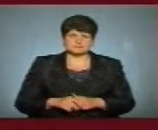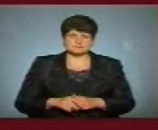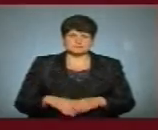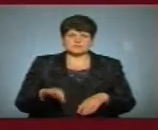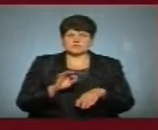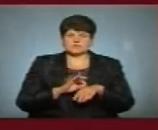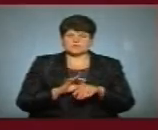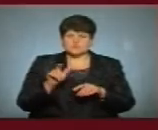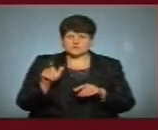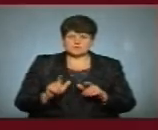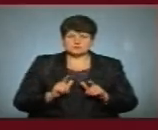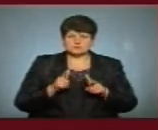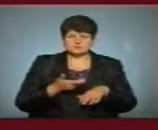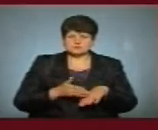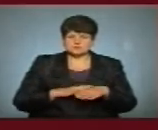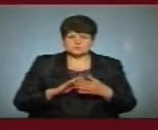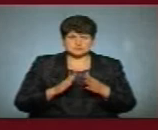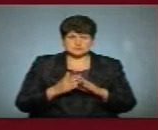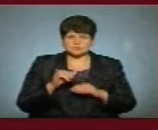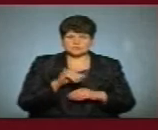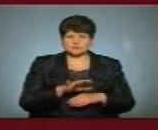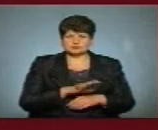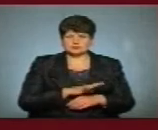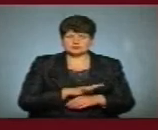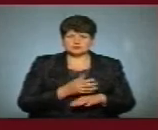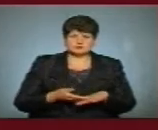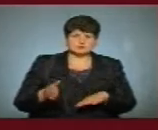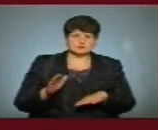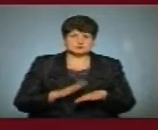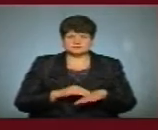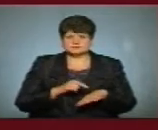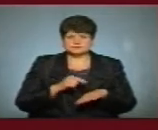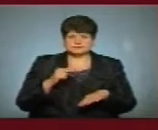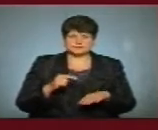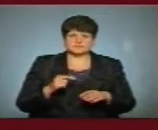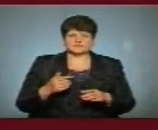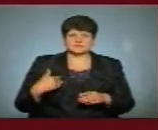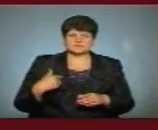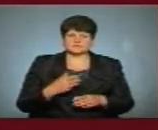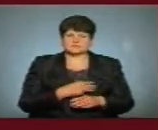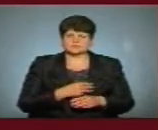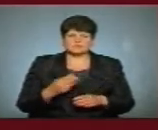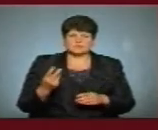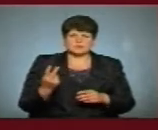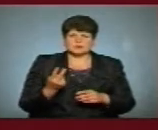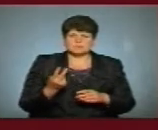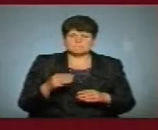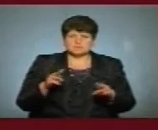Хворий поступив у важкому стані. У нього було важке ураження легень, полісегментарна пневмонія спровокована